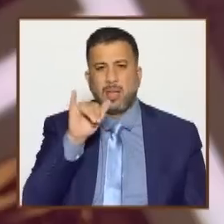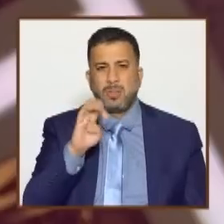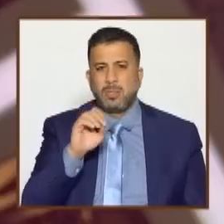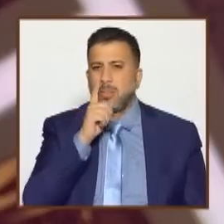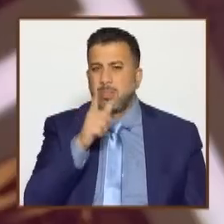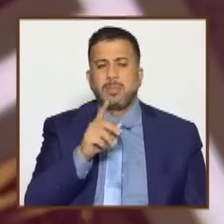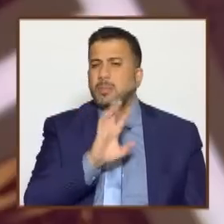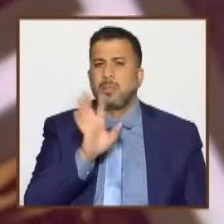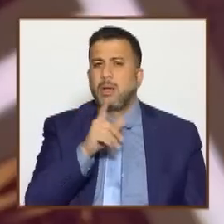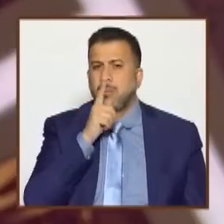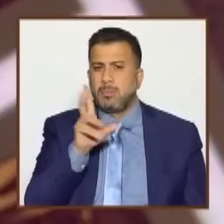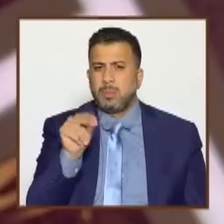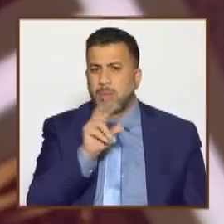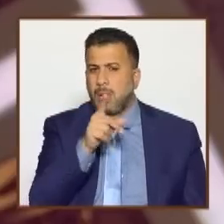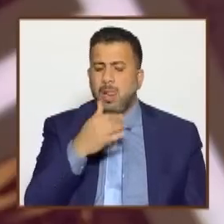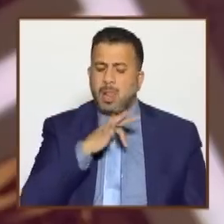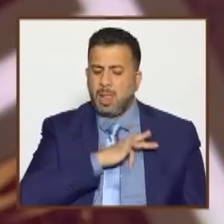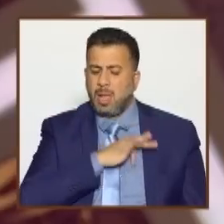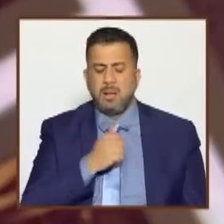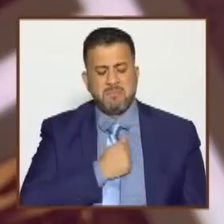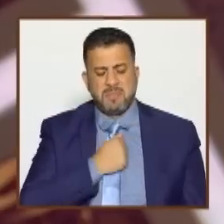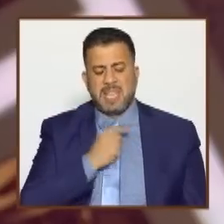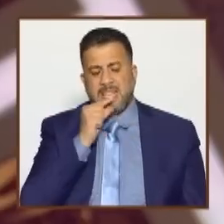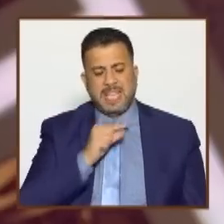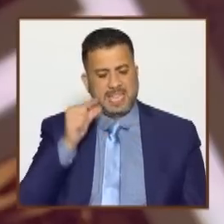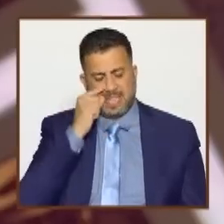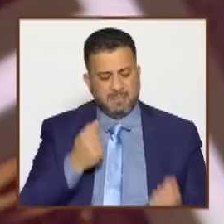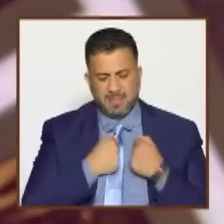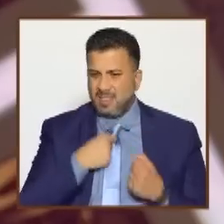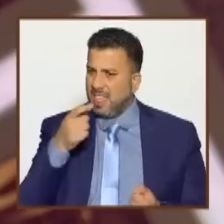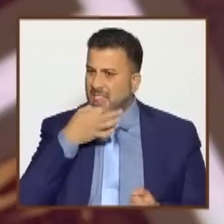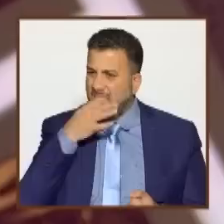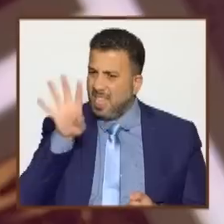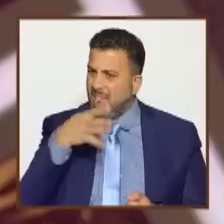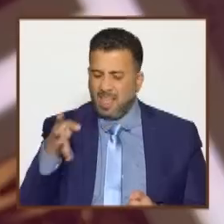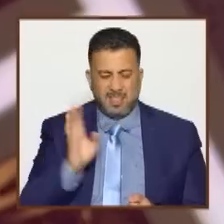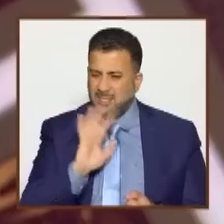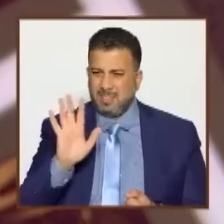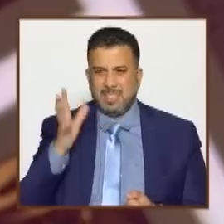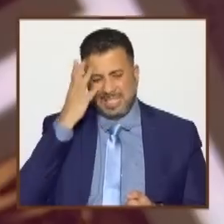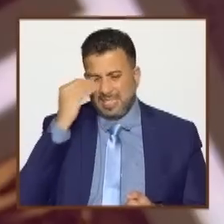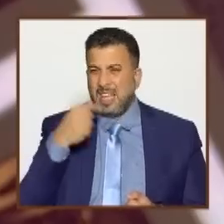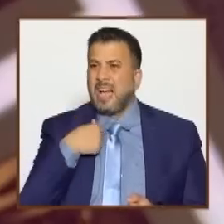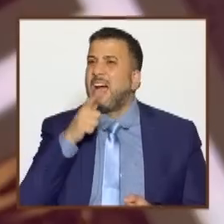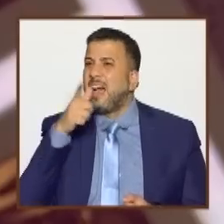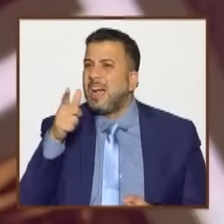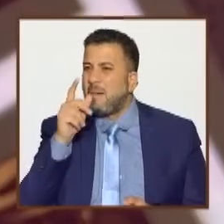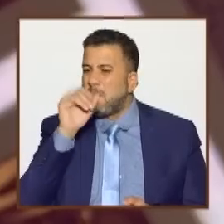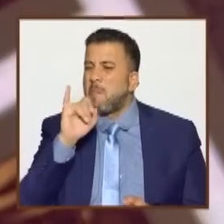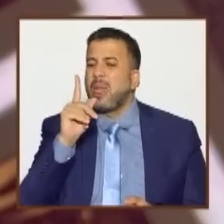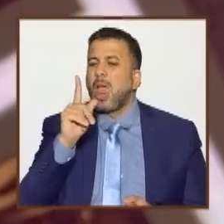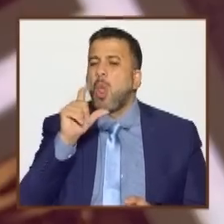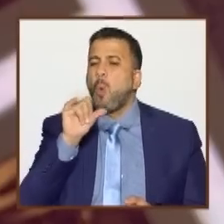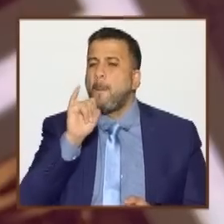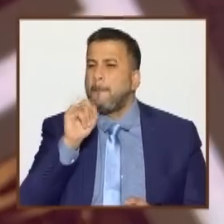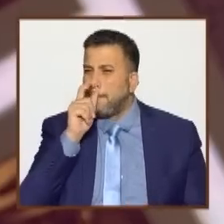خالد تتعامل معهم على وفق ما يمليه عليه دينك وأخلاقك وقيمك، تقول لا سامحني أنا ما أقول لك يا المظلوم، أقول